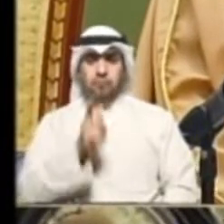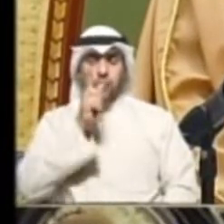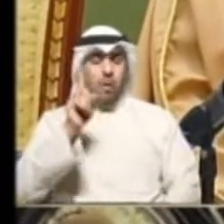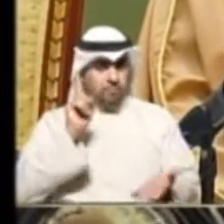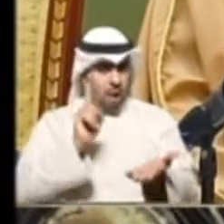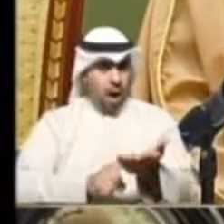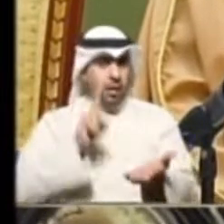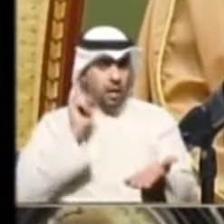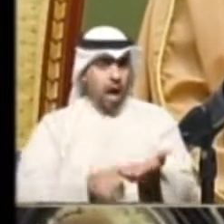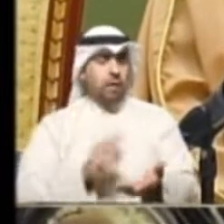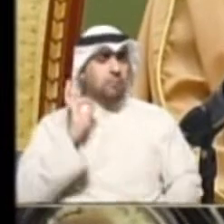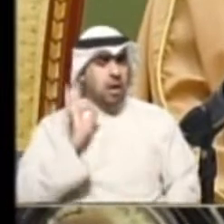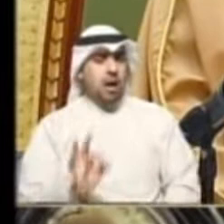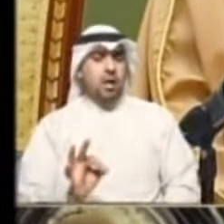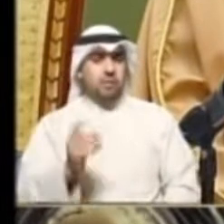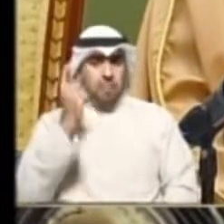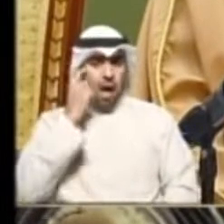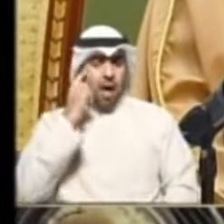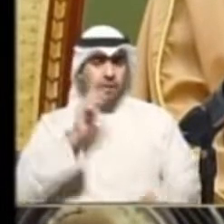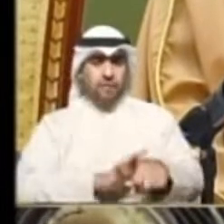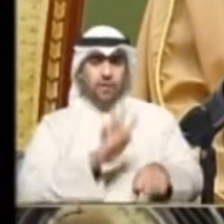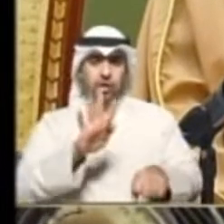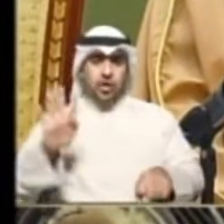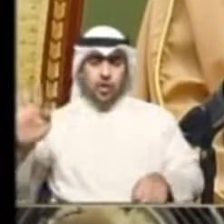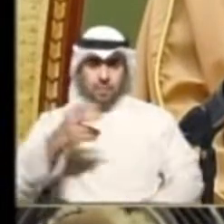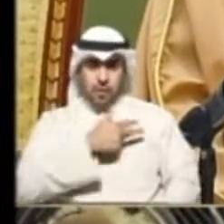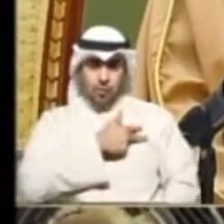وتأكدوا بأن الشعب والحكومة